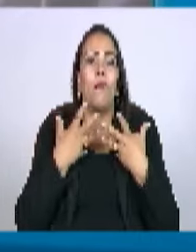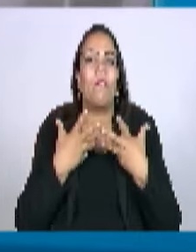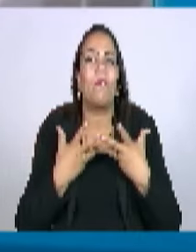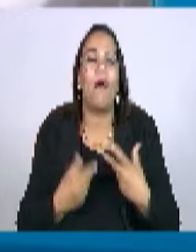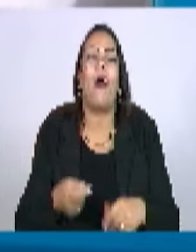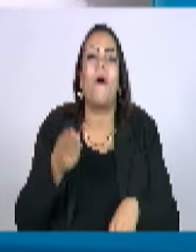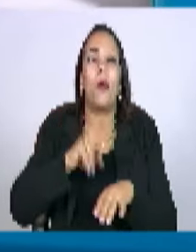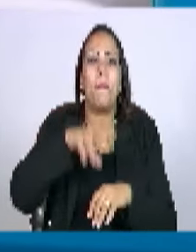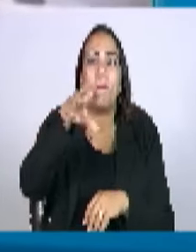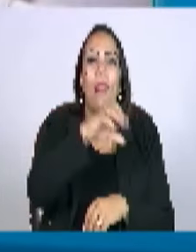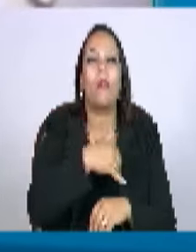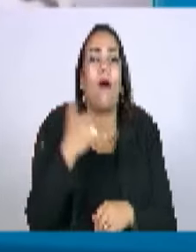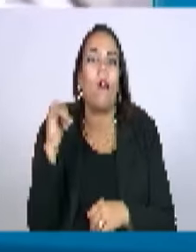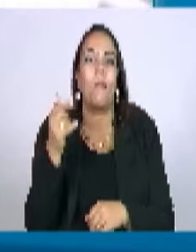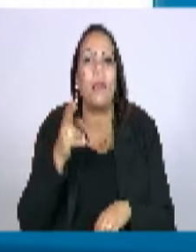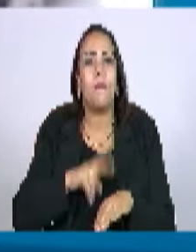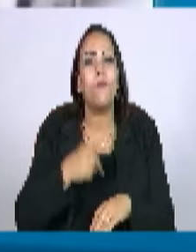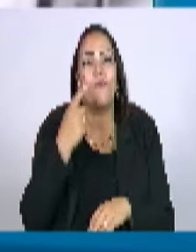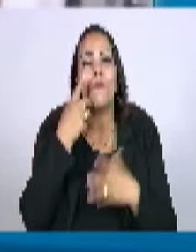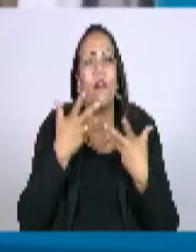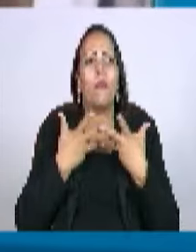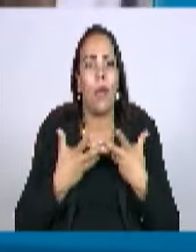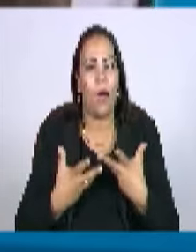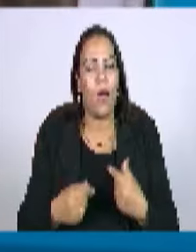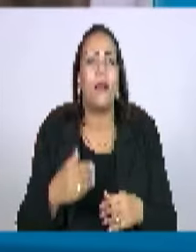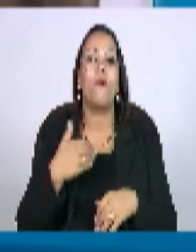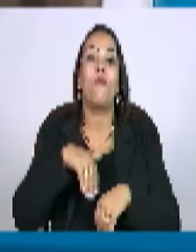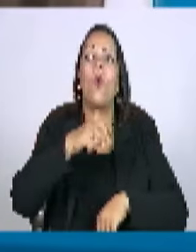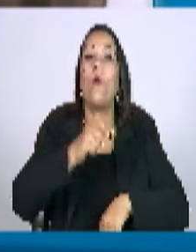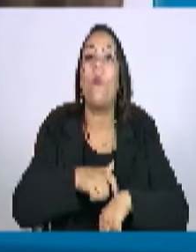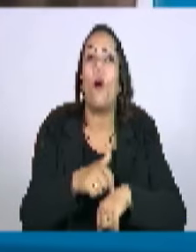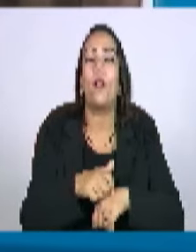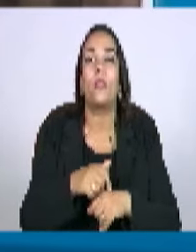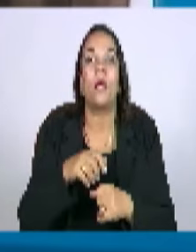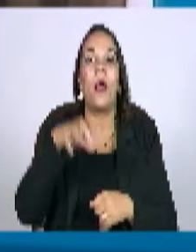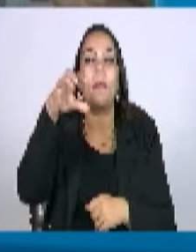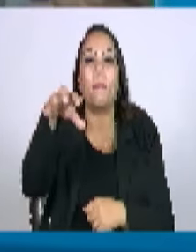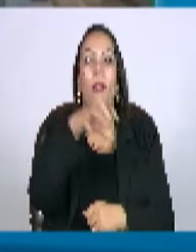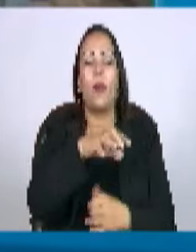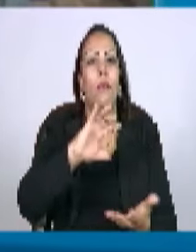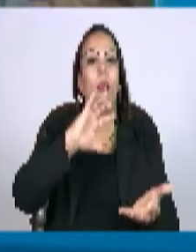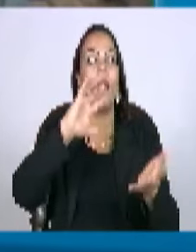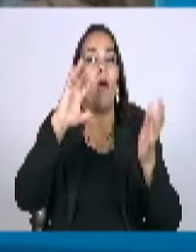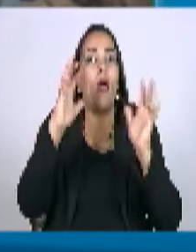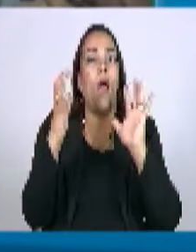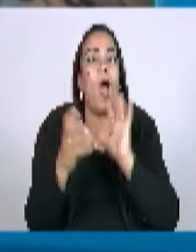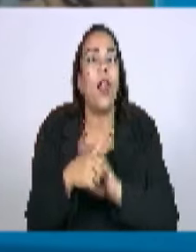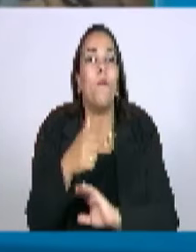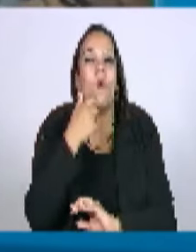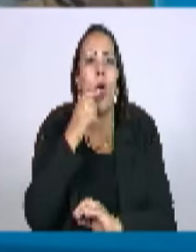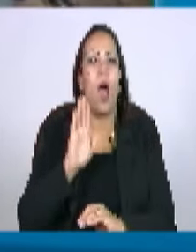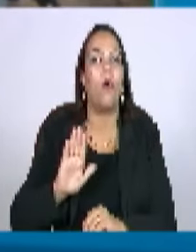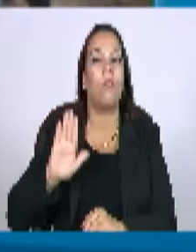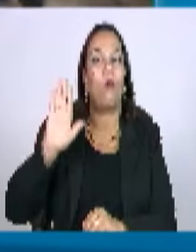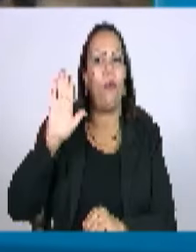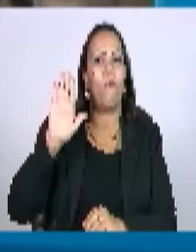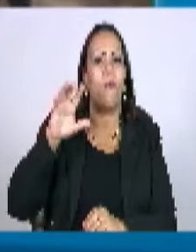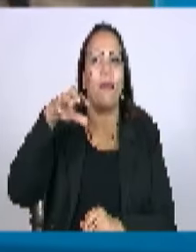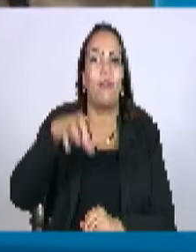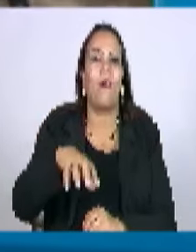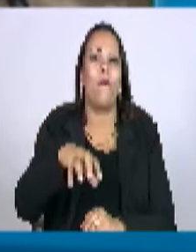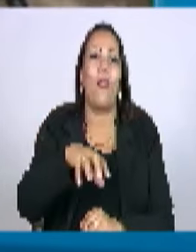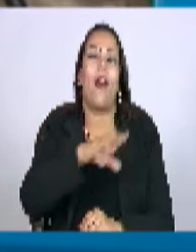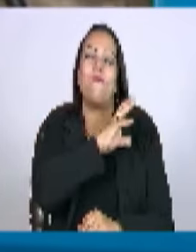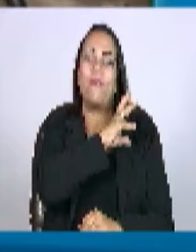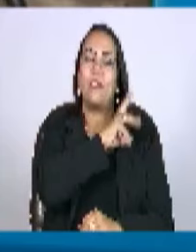وعالميه ايضا في وقت بدات دول العالم بتعترف بالدوله الفلسطينيه احنا شفنا من